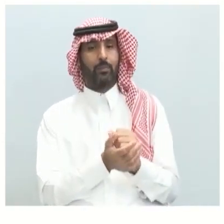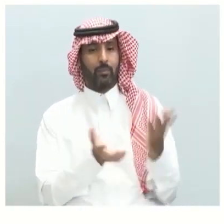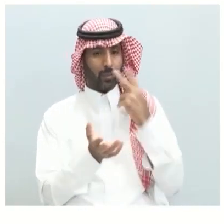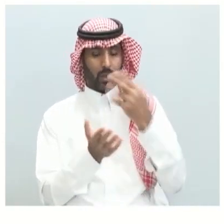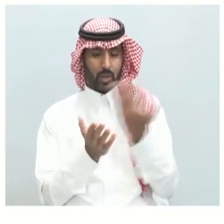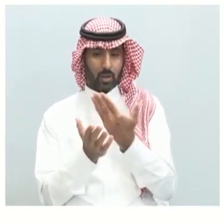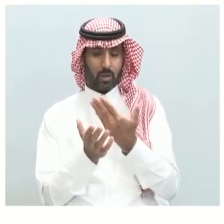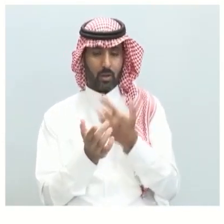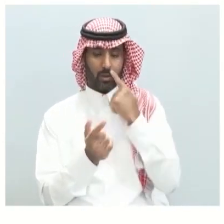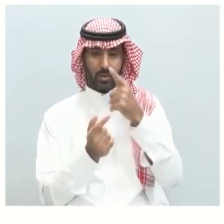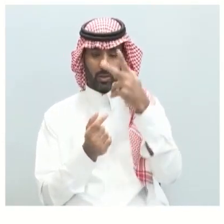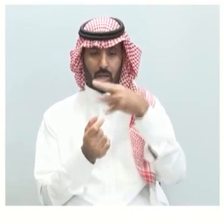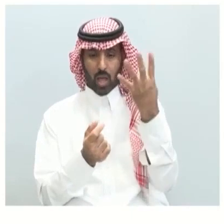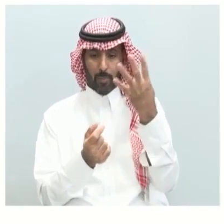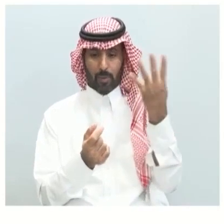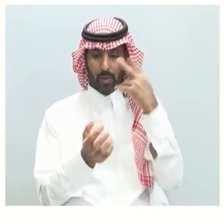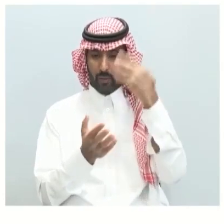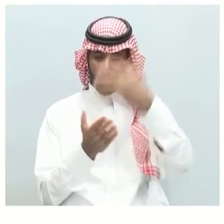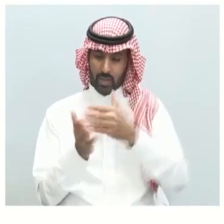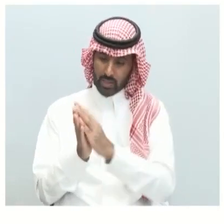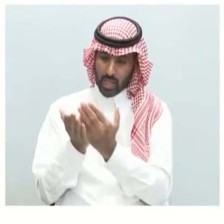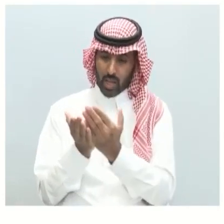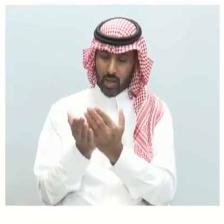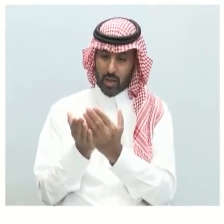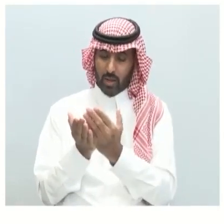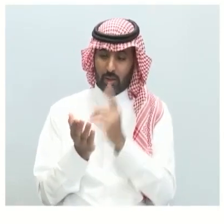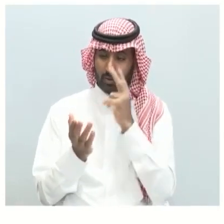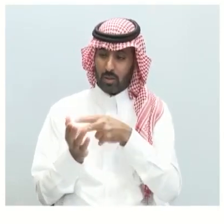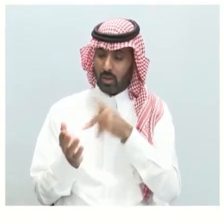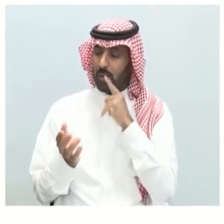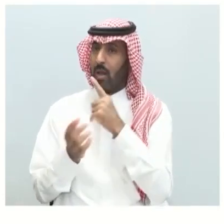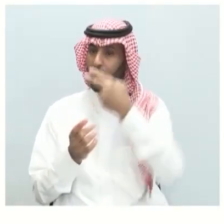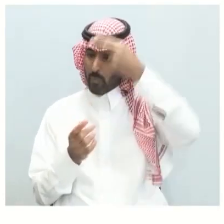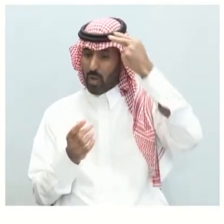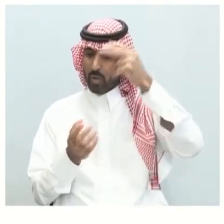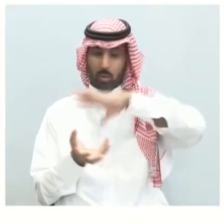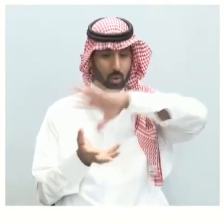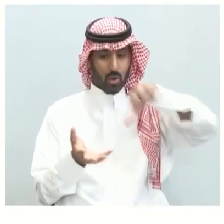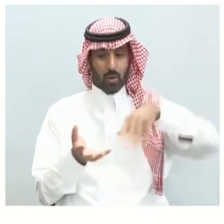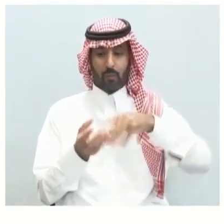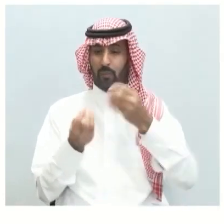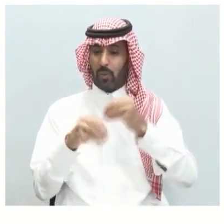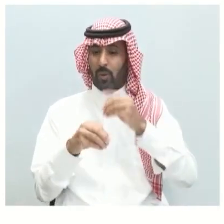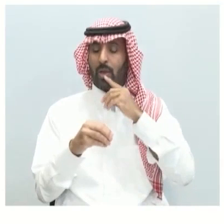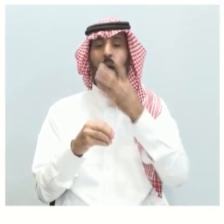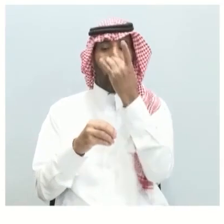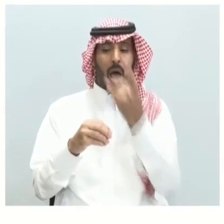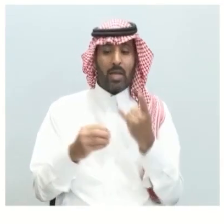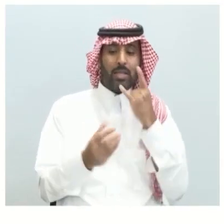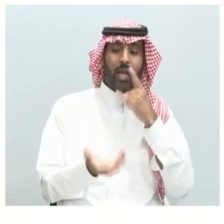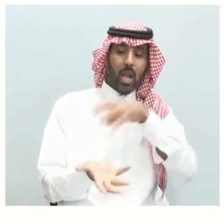اقرا في الشكل 4 ا لديك في الكتاب المدرسي تمتلك المملكه العربيه السعوديه ما يزيد عن عشر